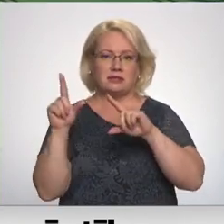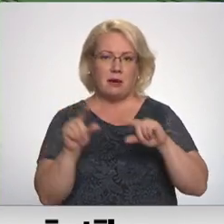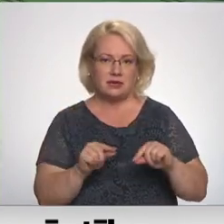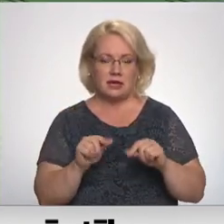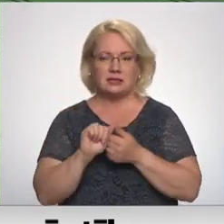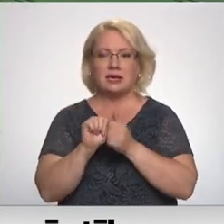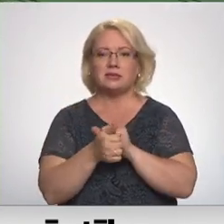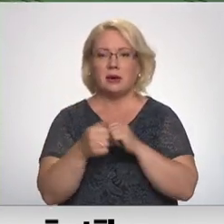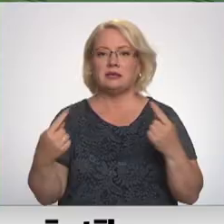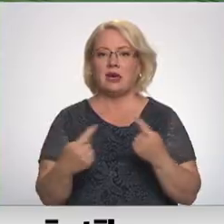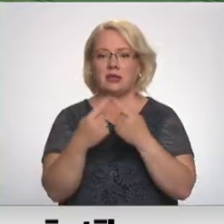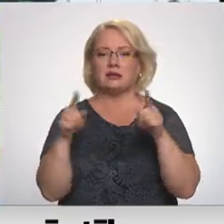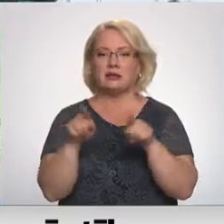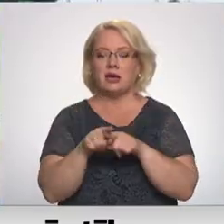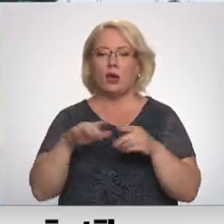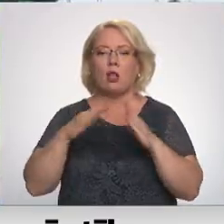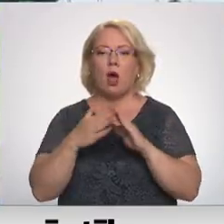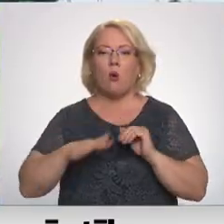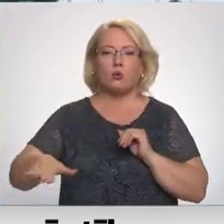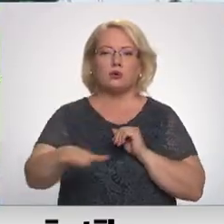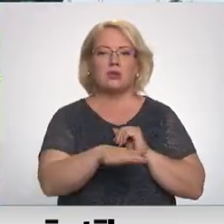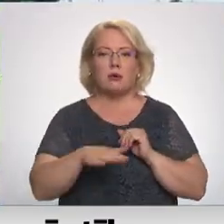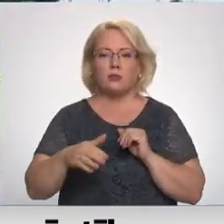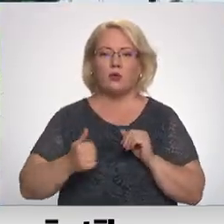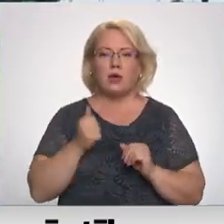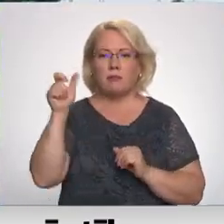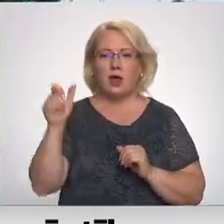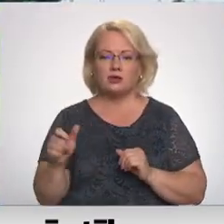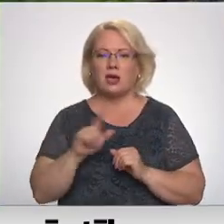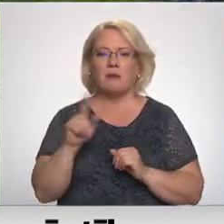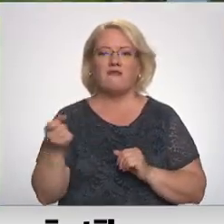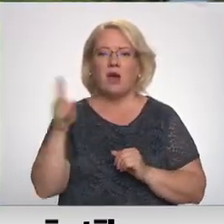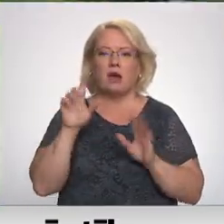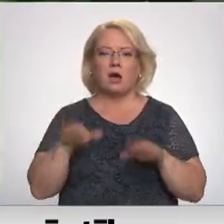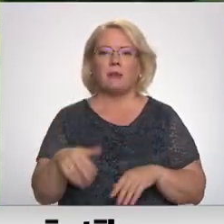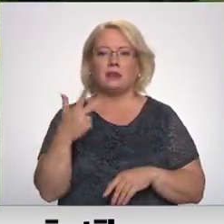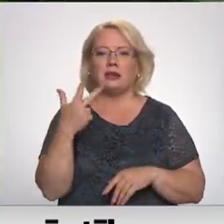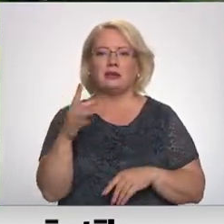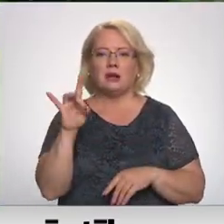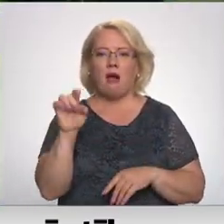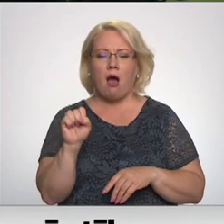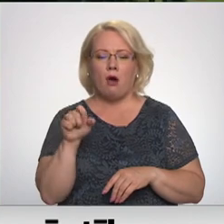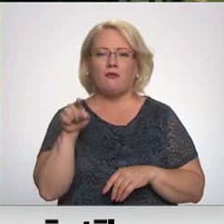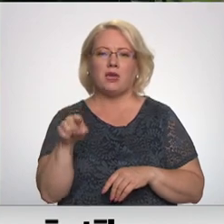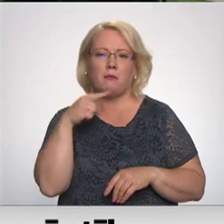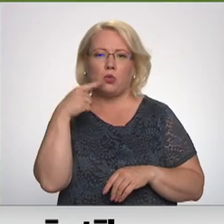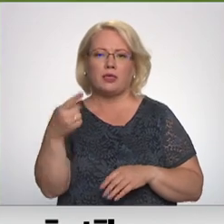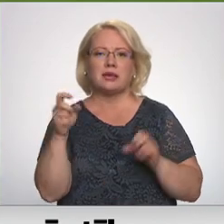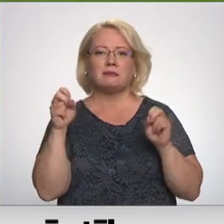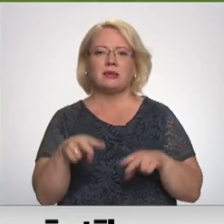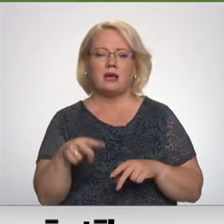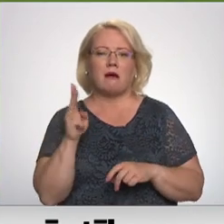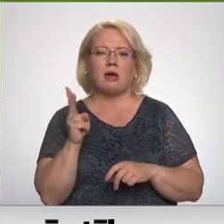varētu skart arī atsevišķus lauku zemju īpašumus platībā virs 3 hektāriem, kuriem noteikta speciālā kadastrālā